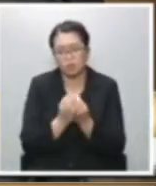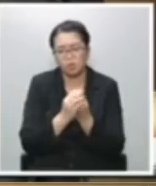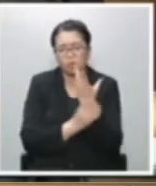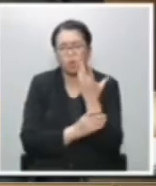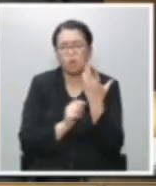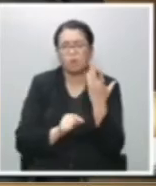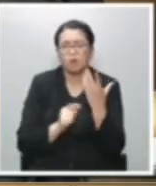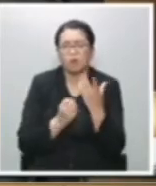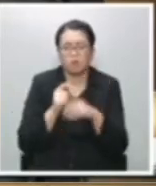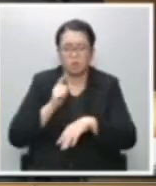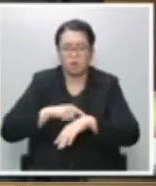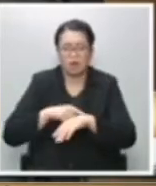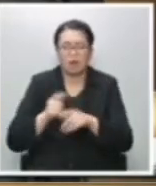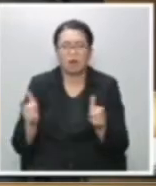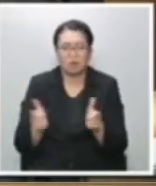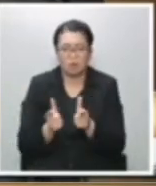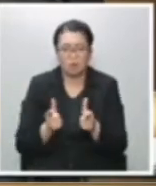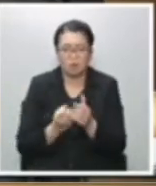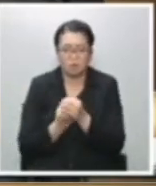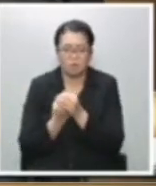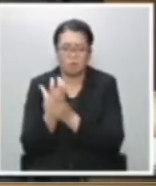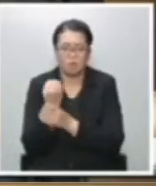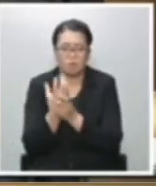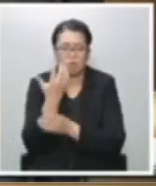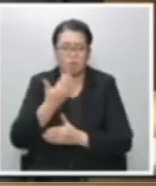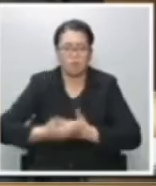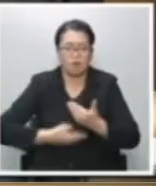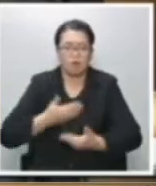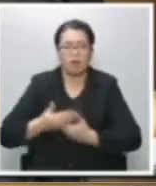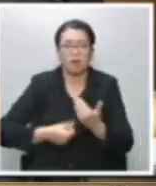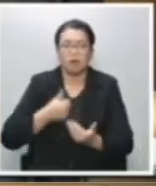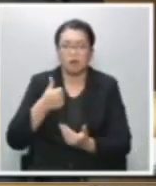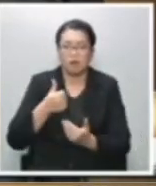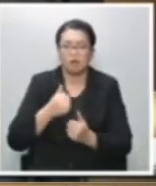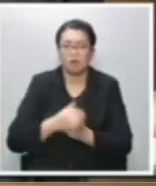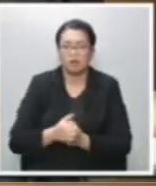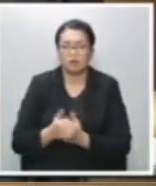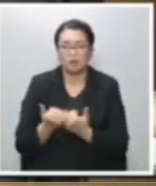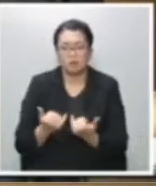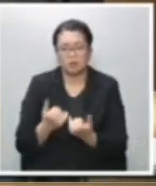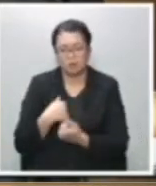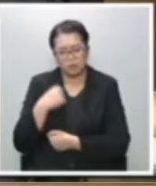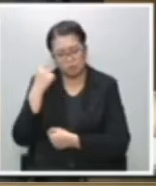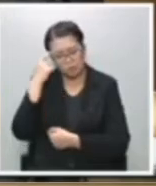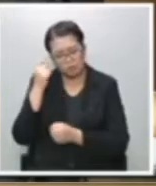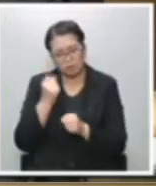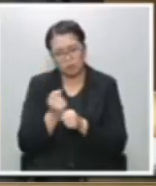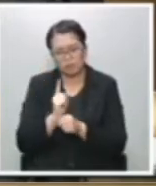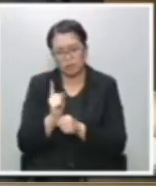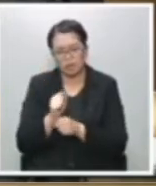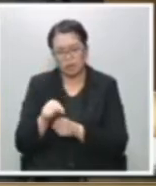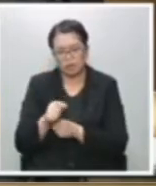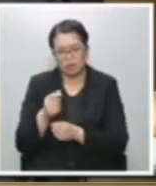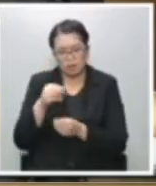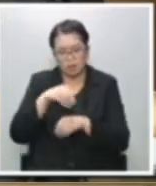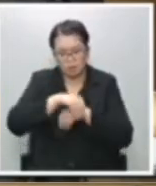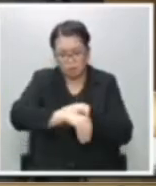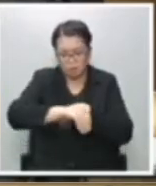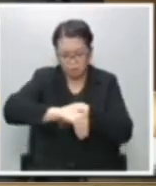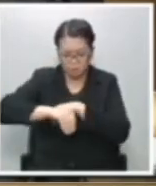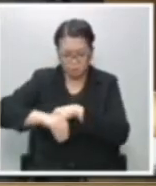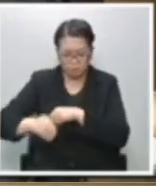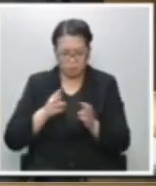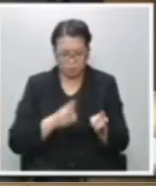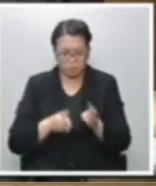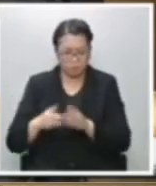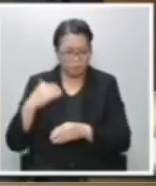ได้นะครับโดยมาตรการนี้กำลังพิจารณาว่าจะต้องทำอย่างไรในการเพาะปลูกครอบต่อไป